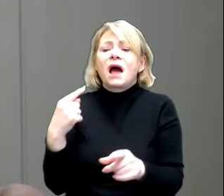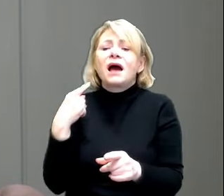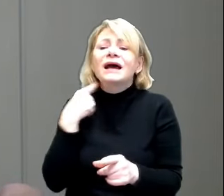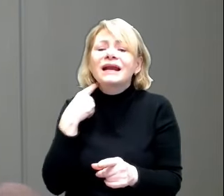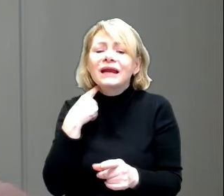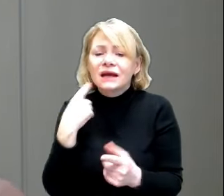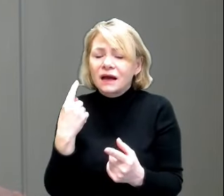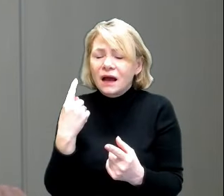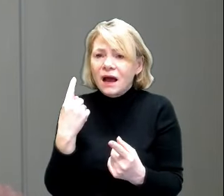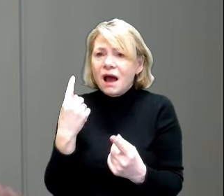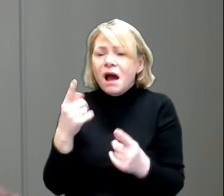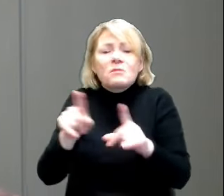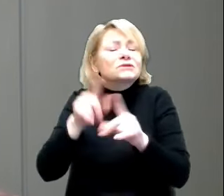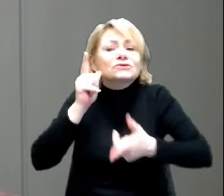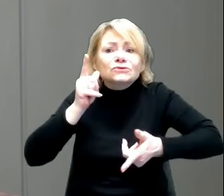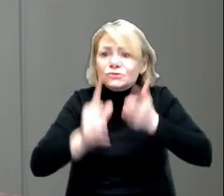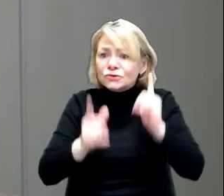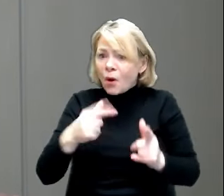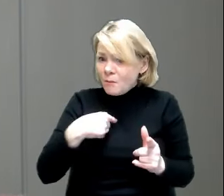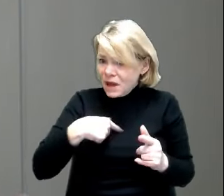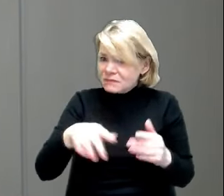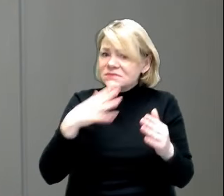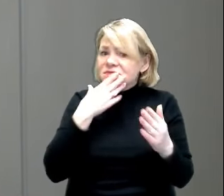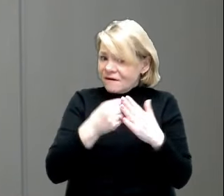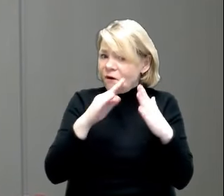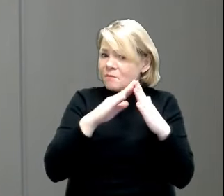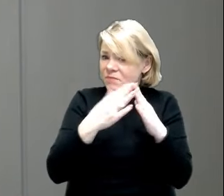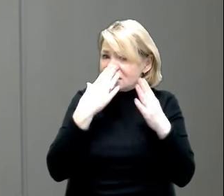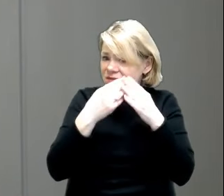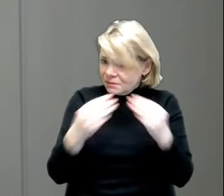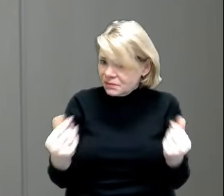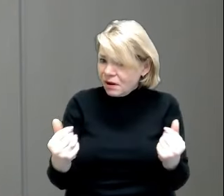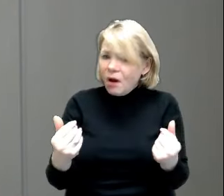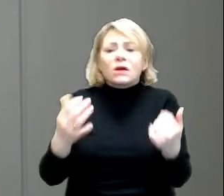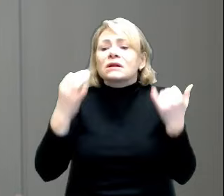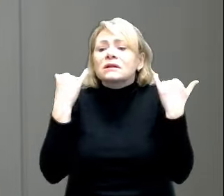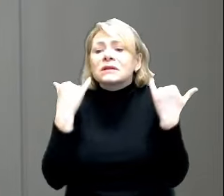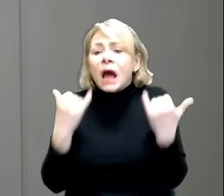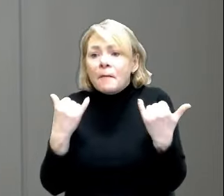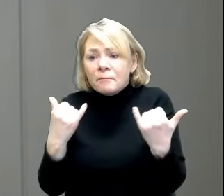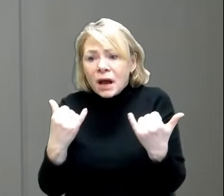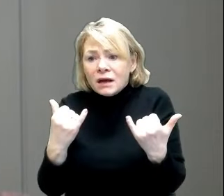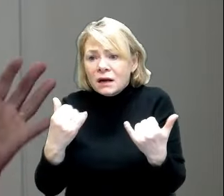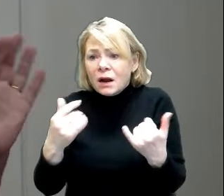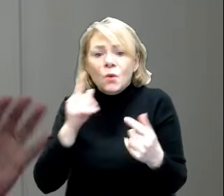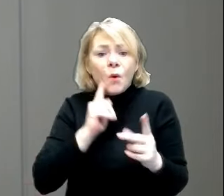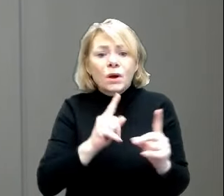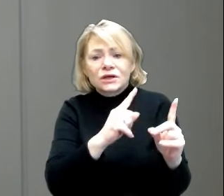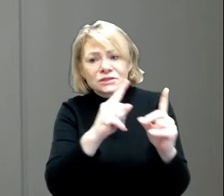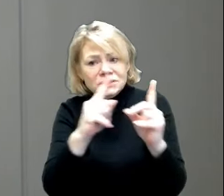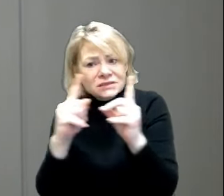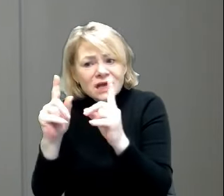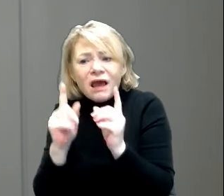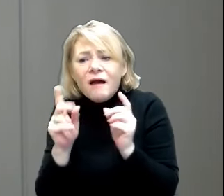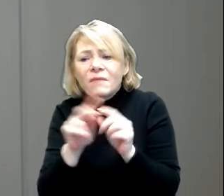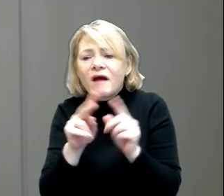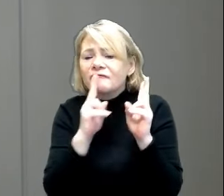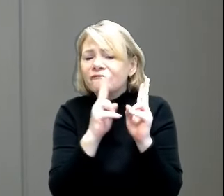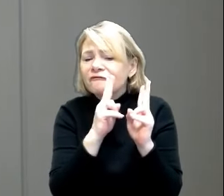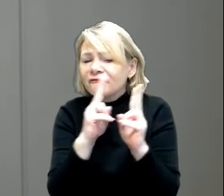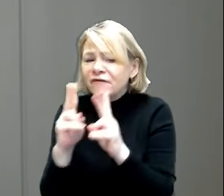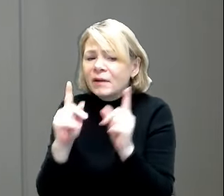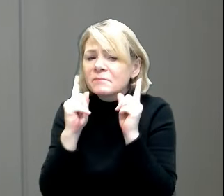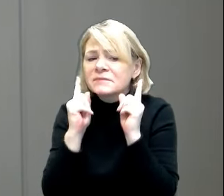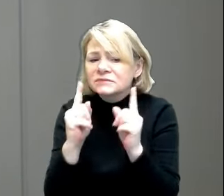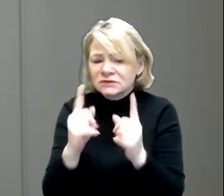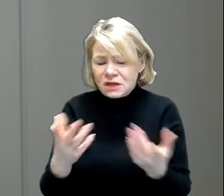iš tikrųjų ir dabar vat kada liepia saugoti tuos pamatus nu atrodo nu nu galbūt galbūt aš nežinau tai čia nelabai bet šiaip kaip